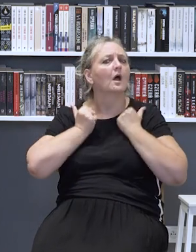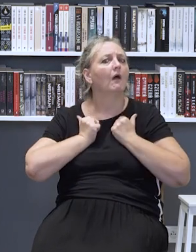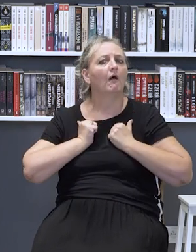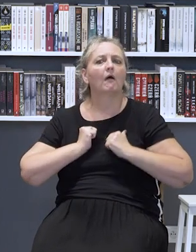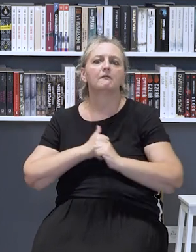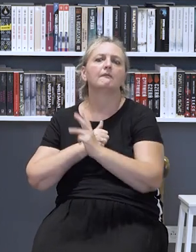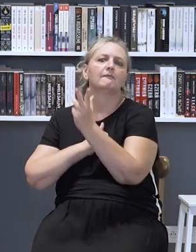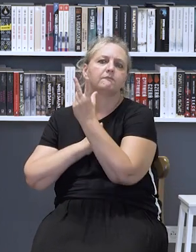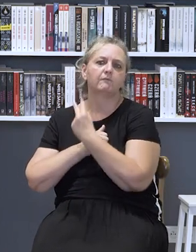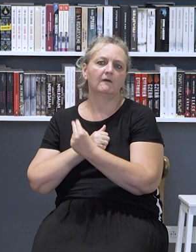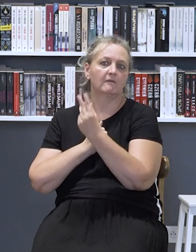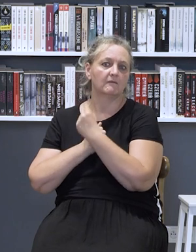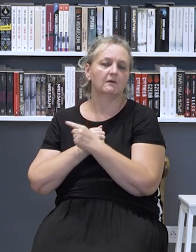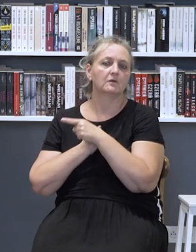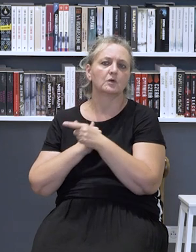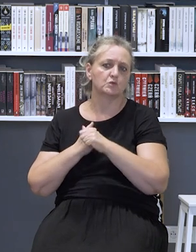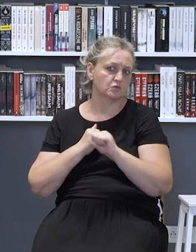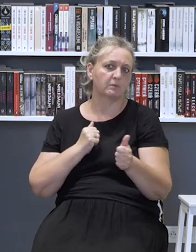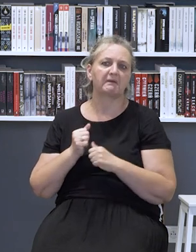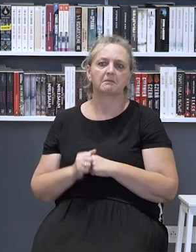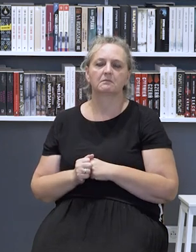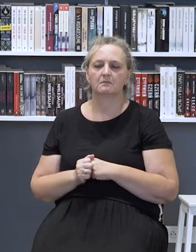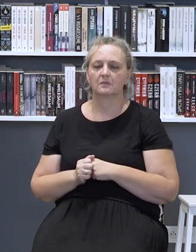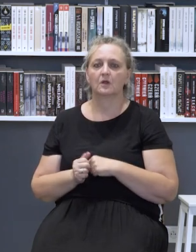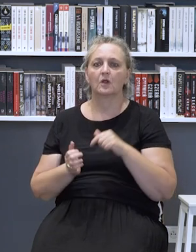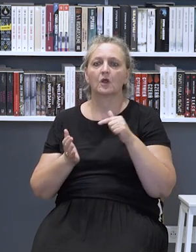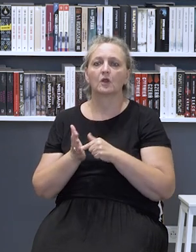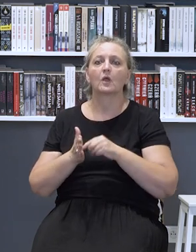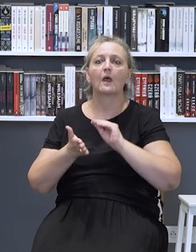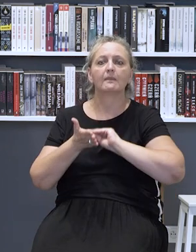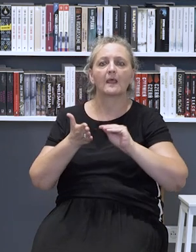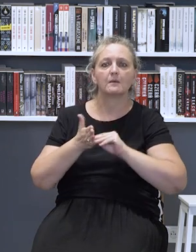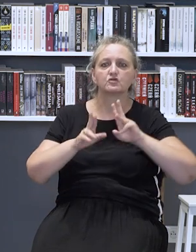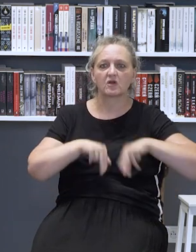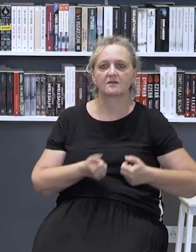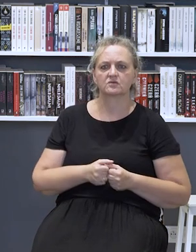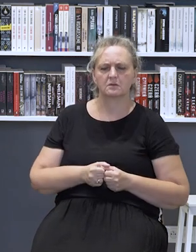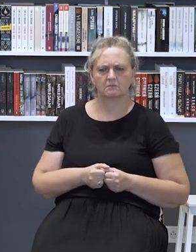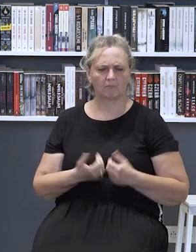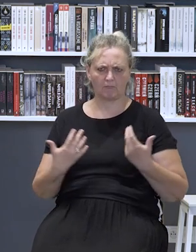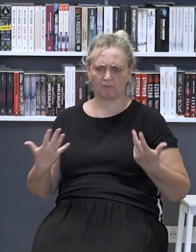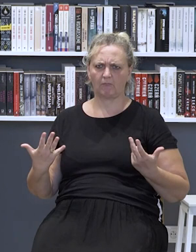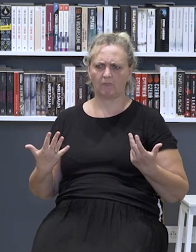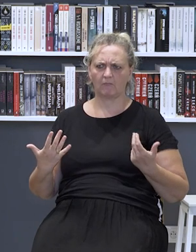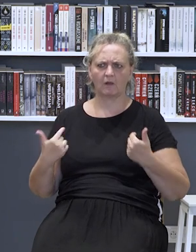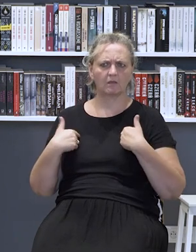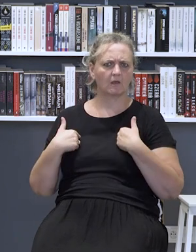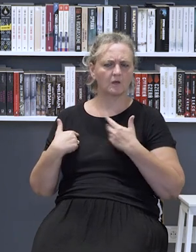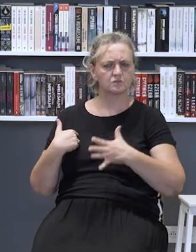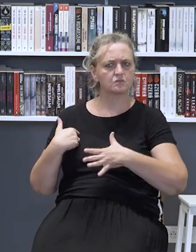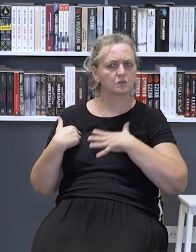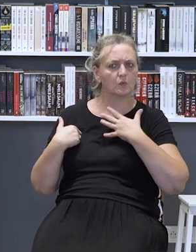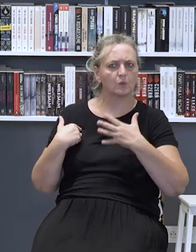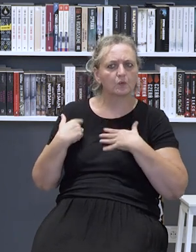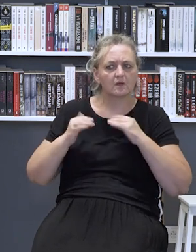zupełnie głosem, super, to napisz resztę. I to był taki moment, kiedy ja poczułam,